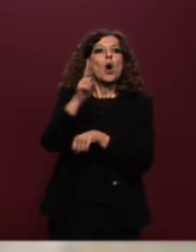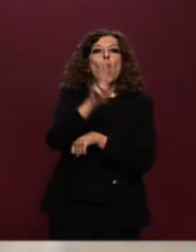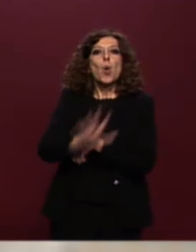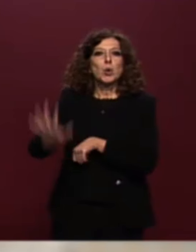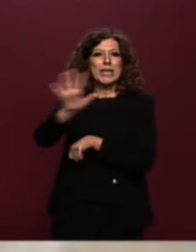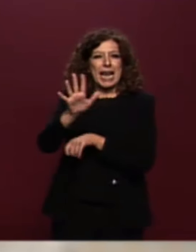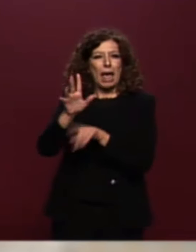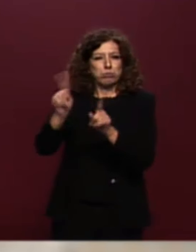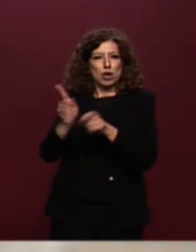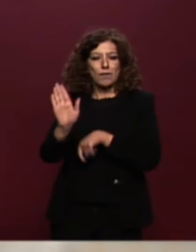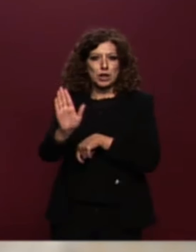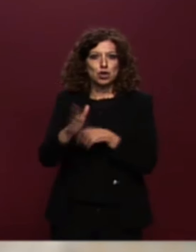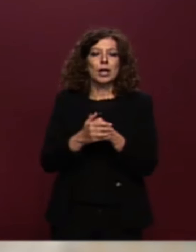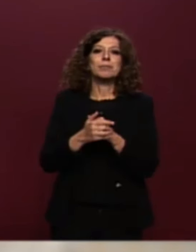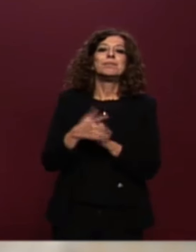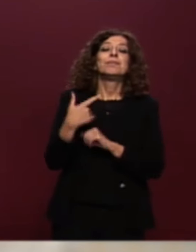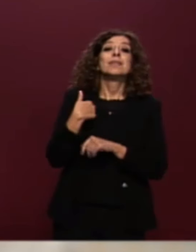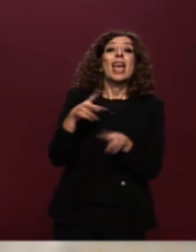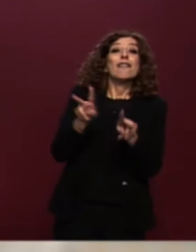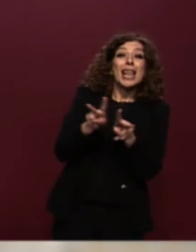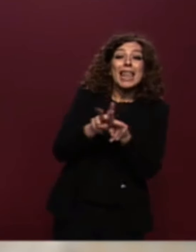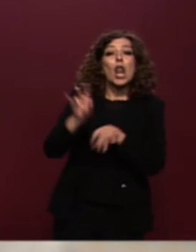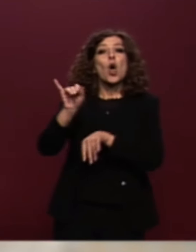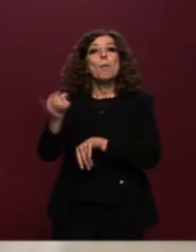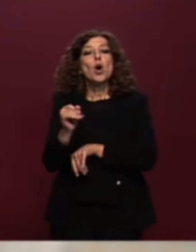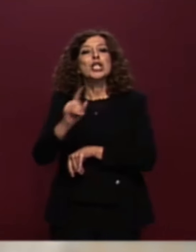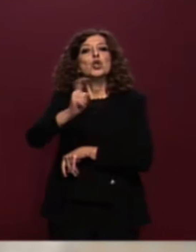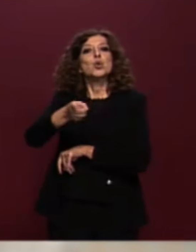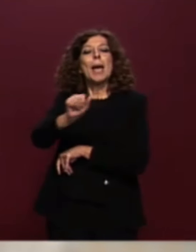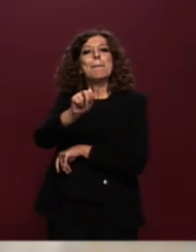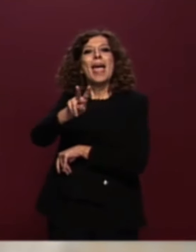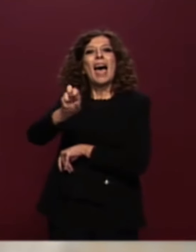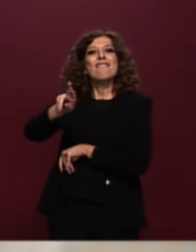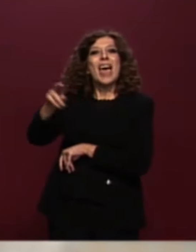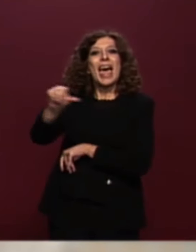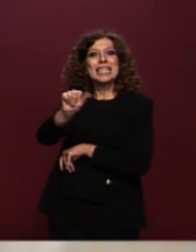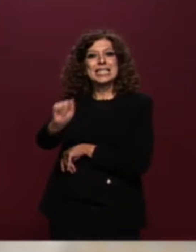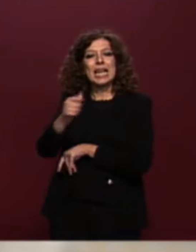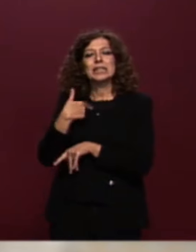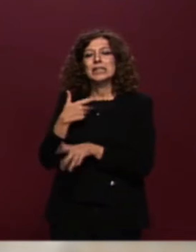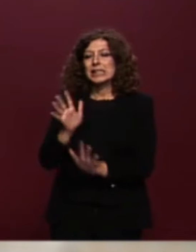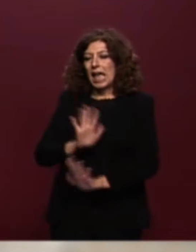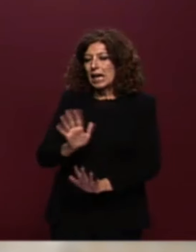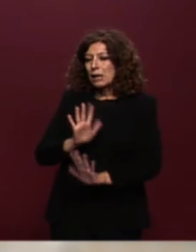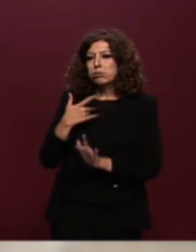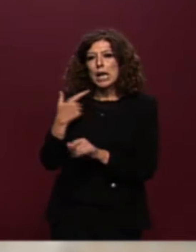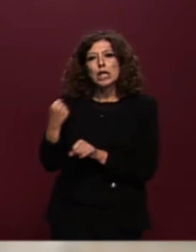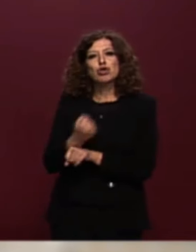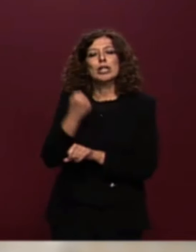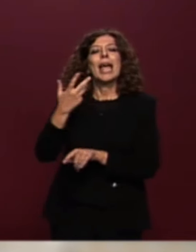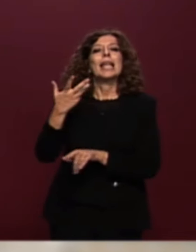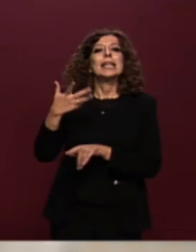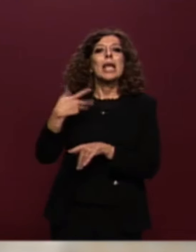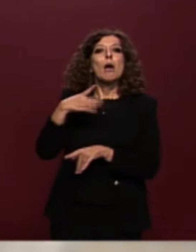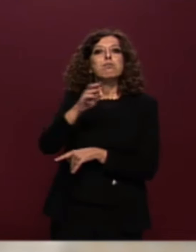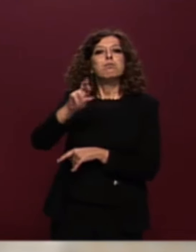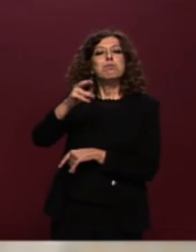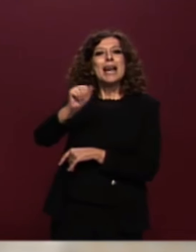Aversa e Lidia Aurastella, fratello moglie di Giuseppe Aversa, morto nel tragico incidente di Brandizzo, e la mamma. Ringrazio anche la